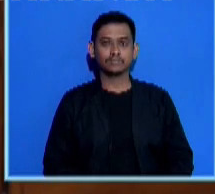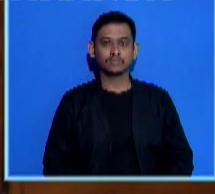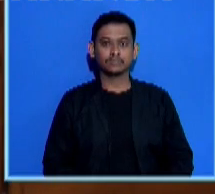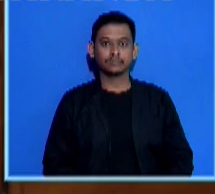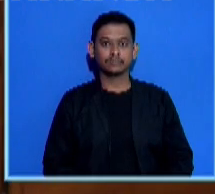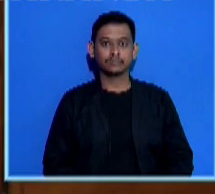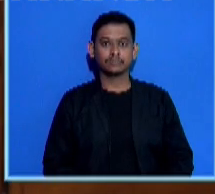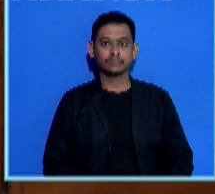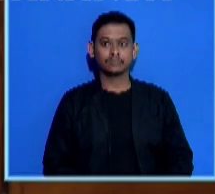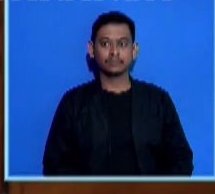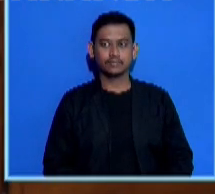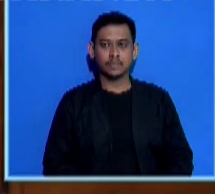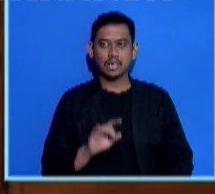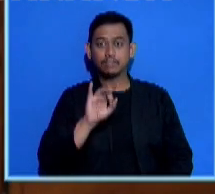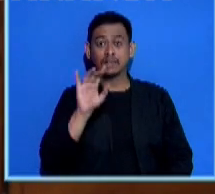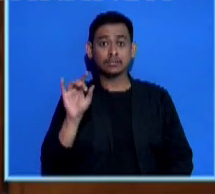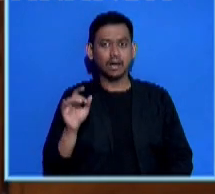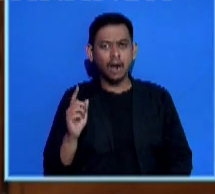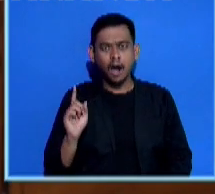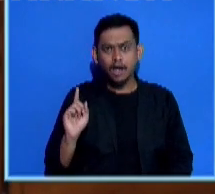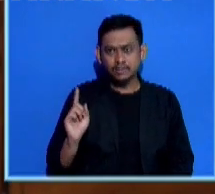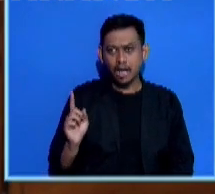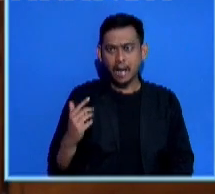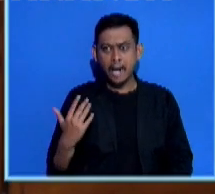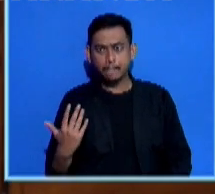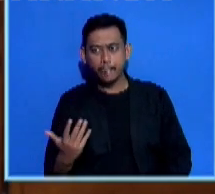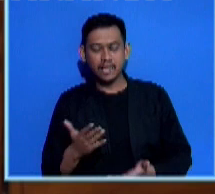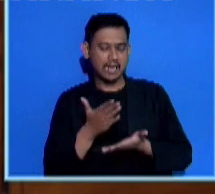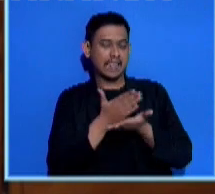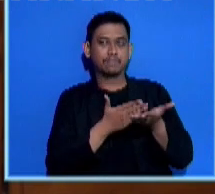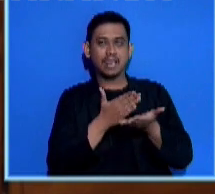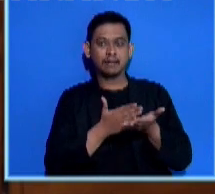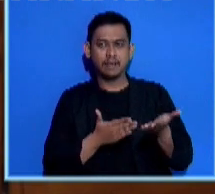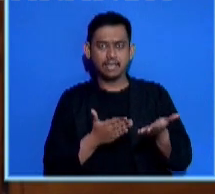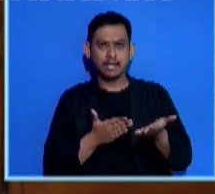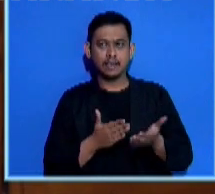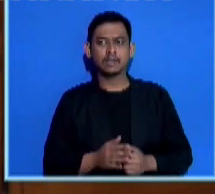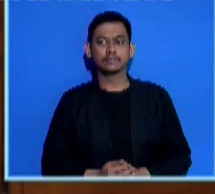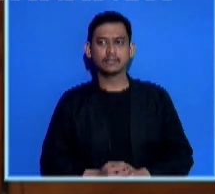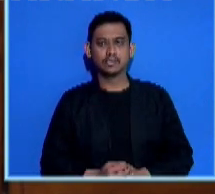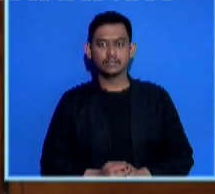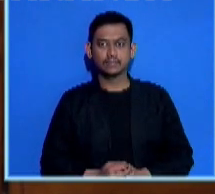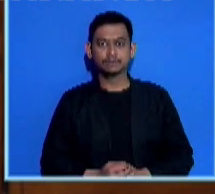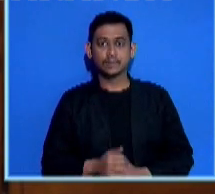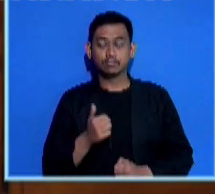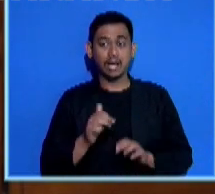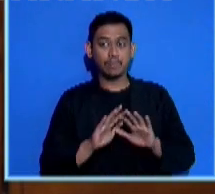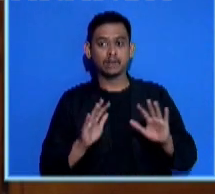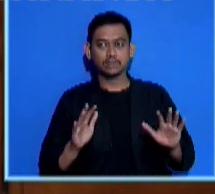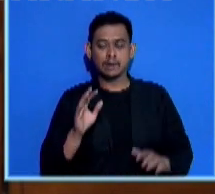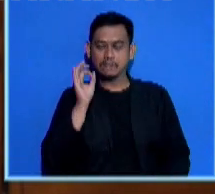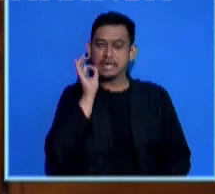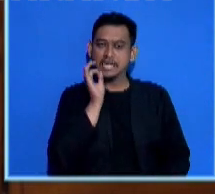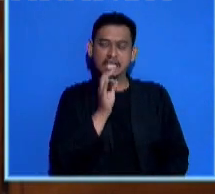para pamirso manikni jinis tanaman pelem ing wekdal sak Menik kathah dipun budidayakening War masyarakat